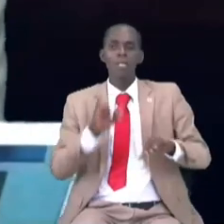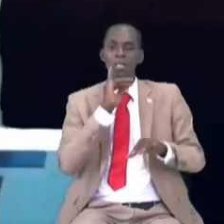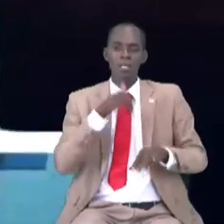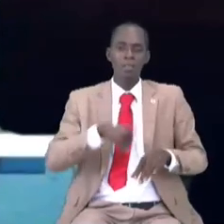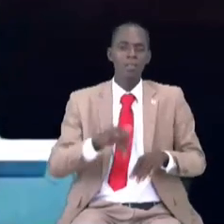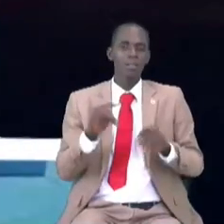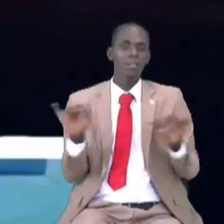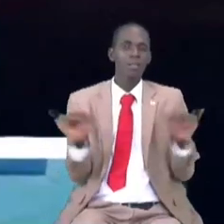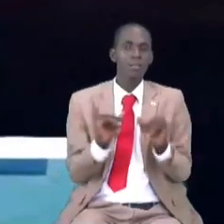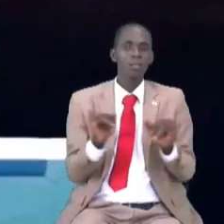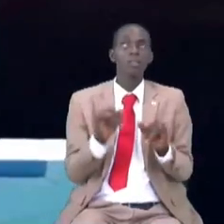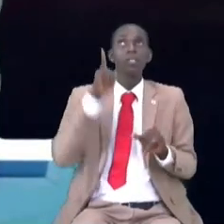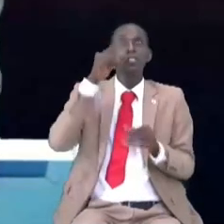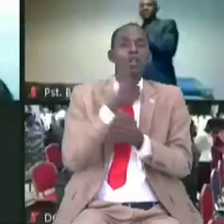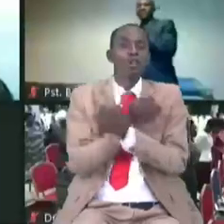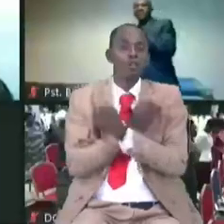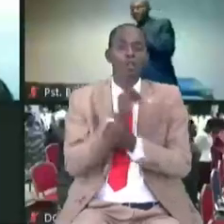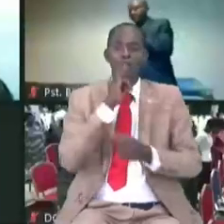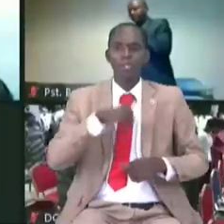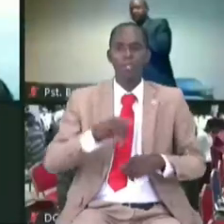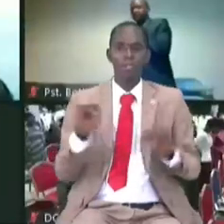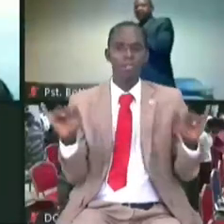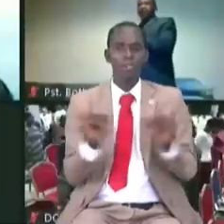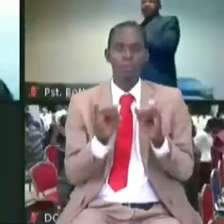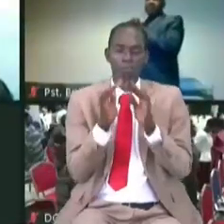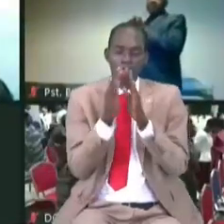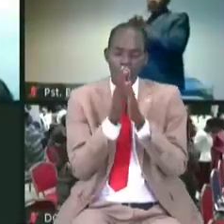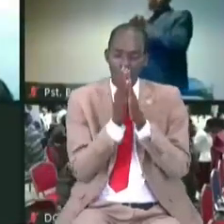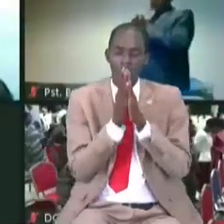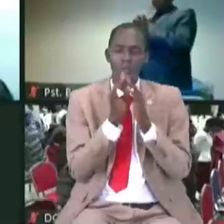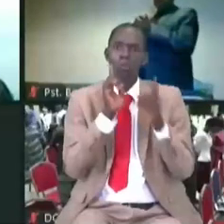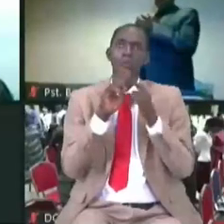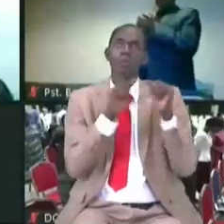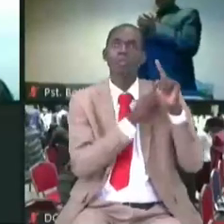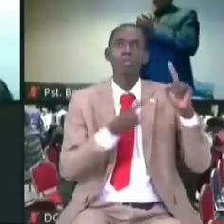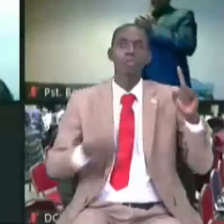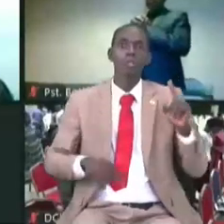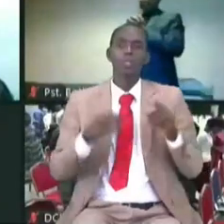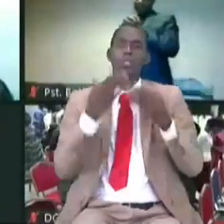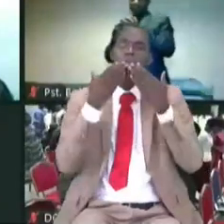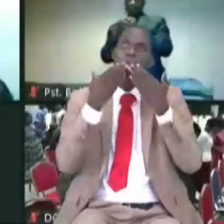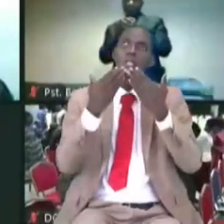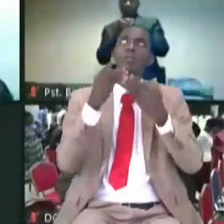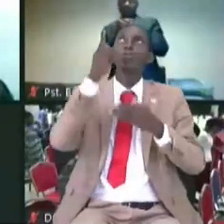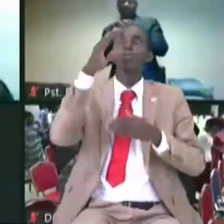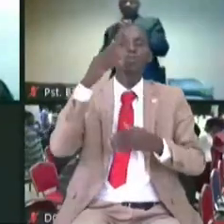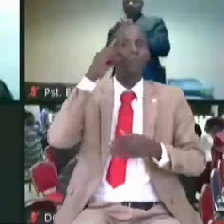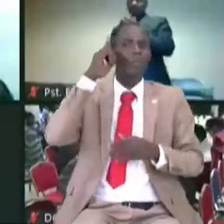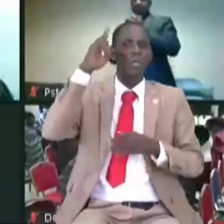même. Ouvre la bouche et parle à Dieu. Remercie Dieu pour sa miséricorde qui est toujours